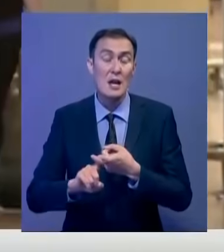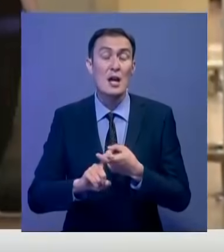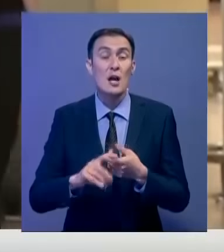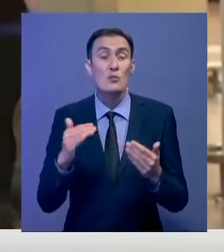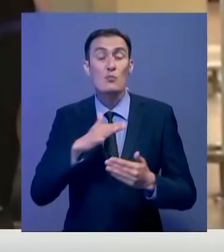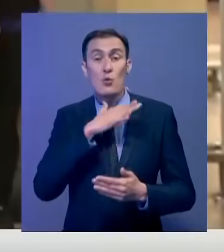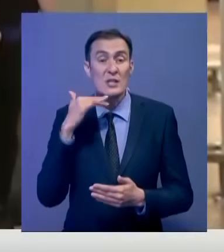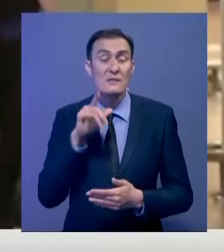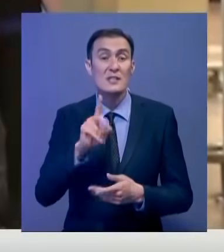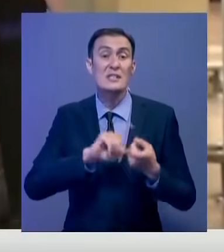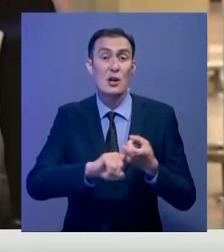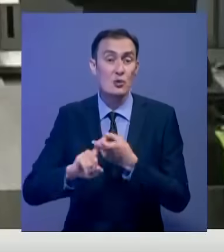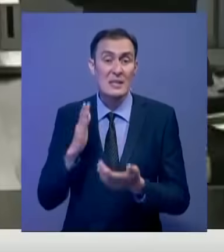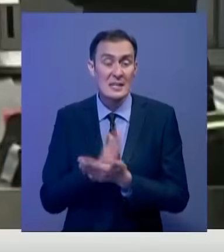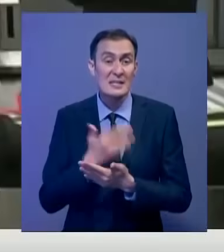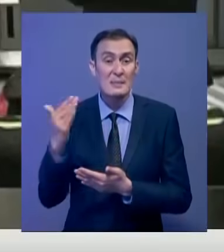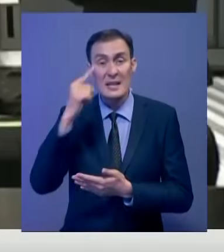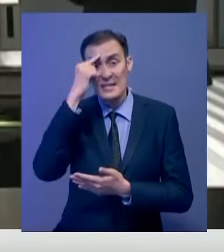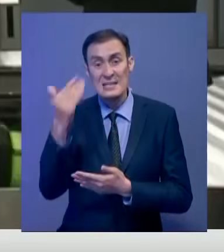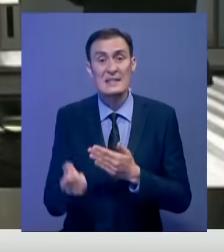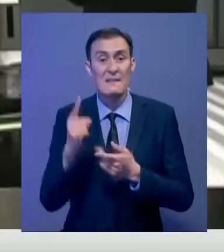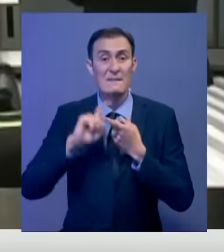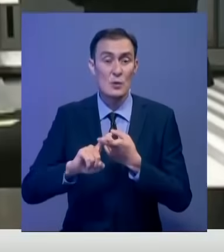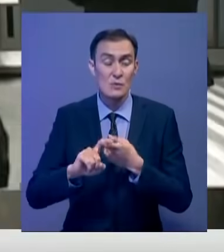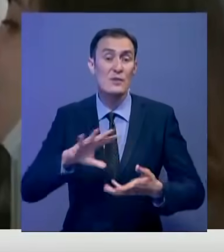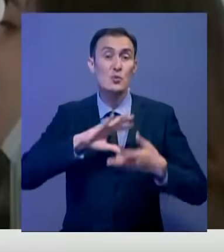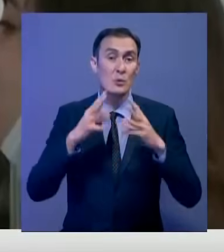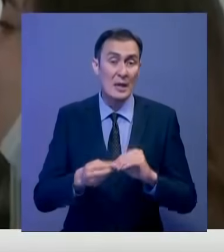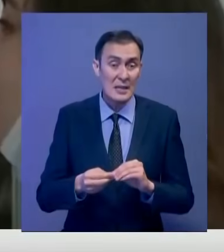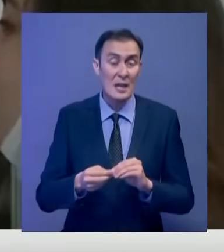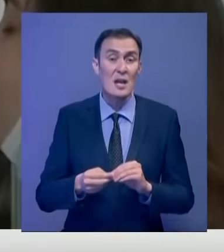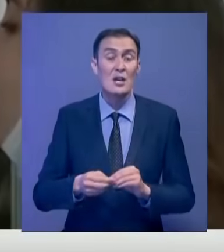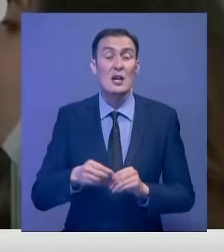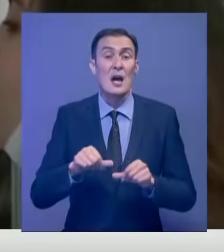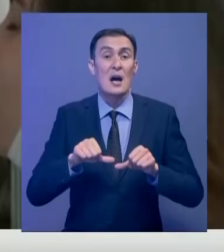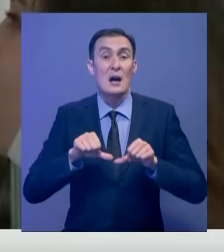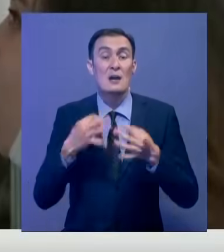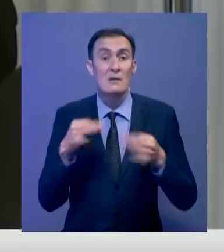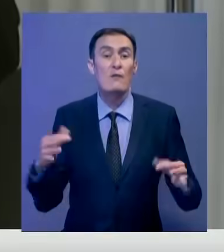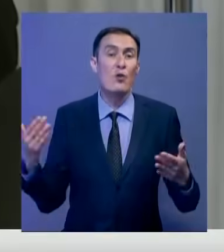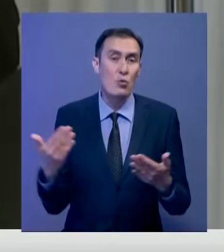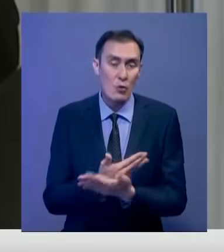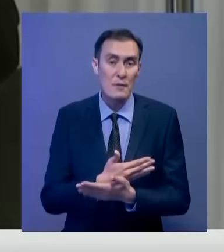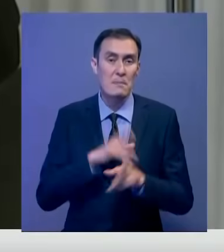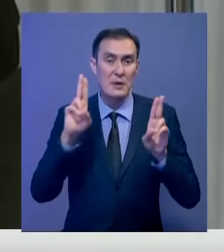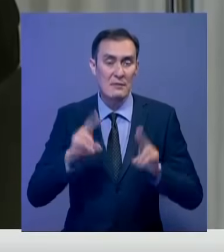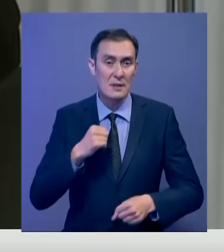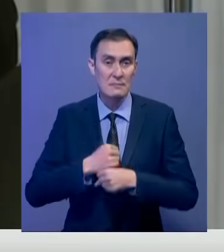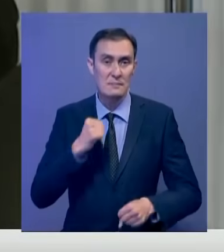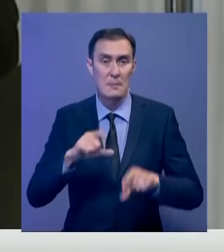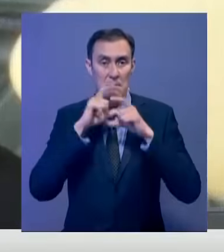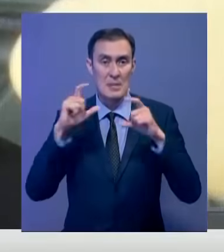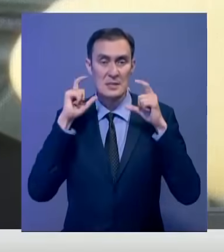у большинства из зараженных – дельта-вариант коронавируса. Как результат, послабления отменяются, маски вновь становятся